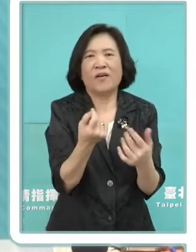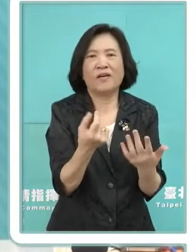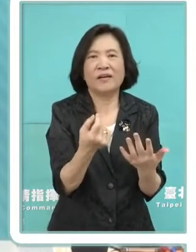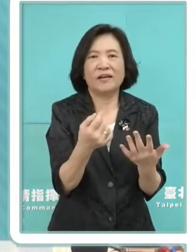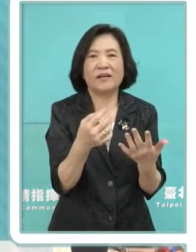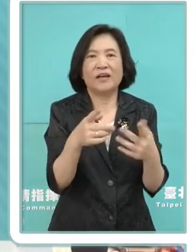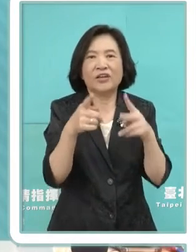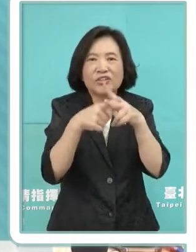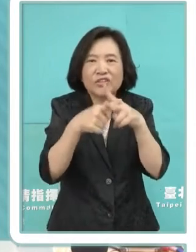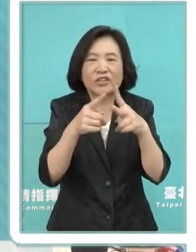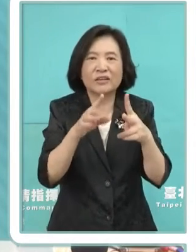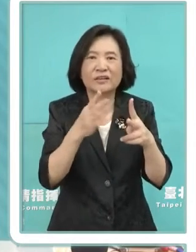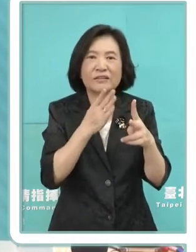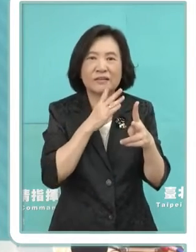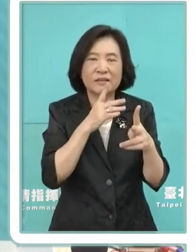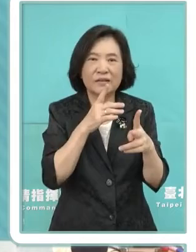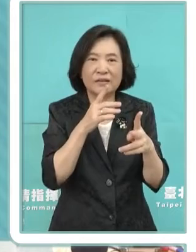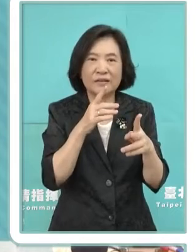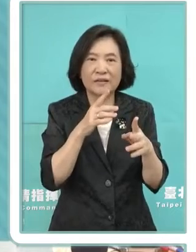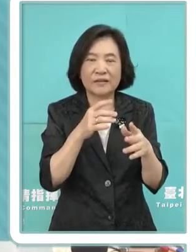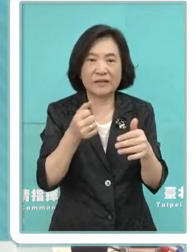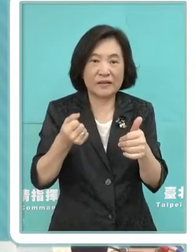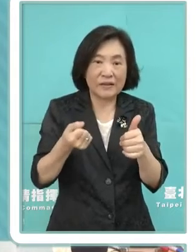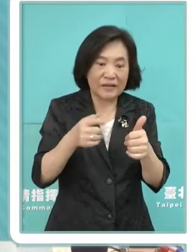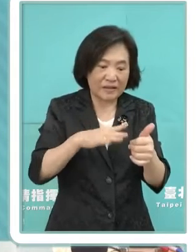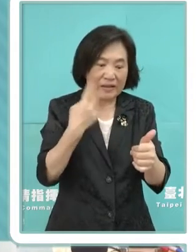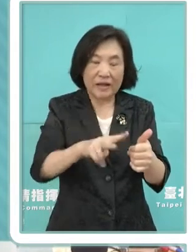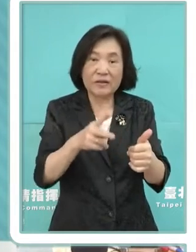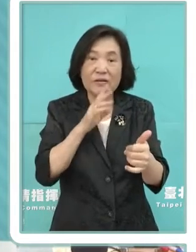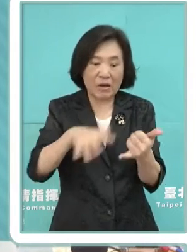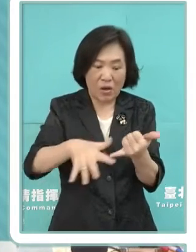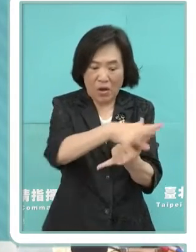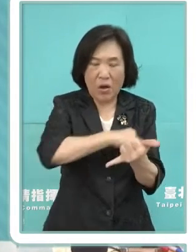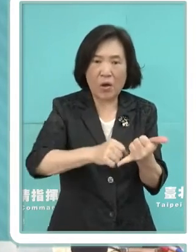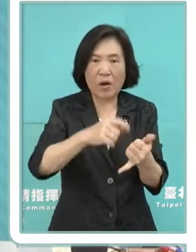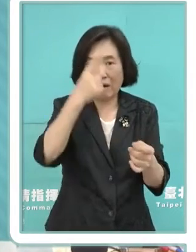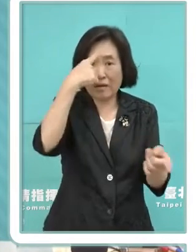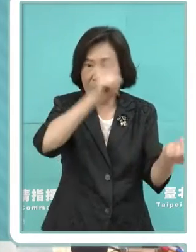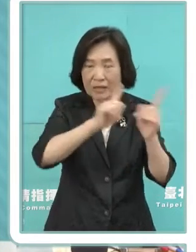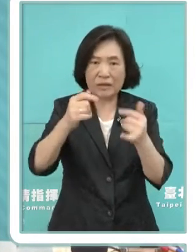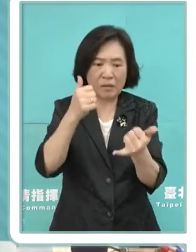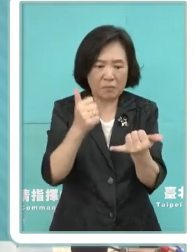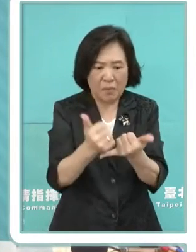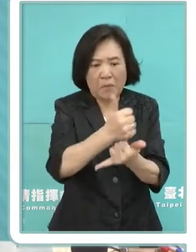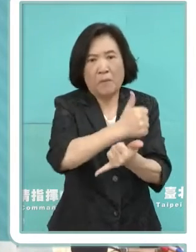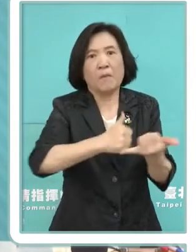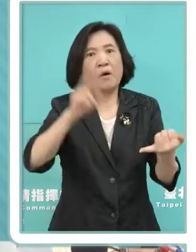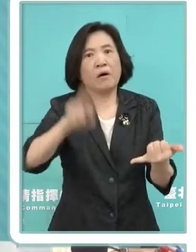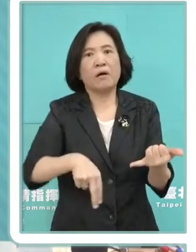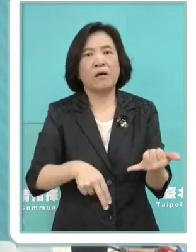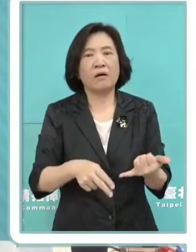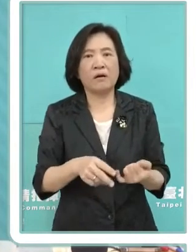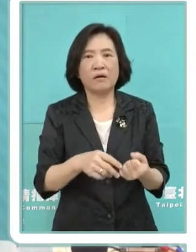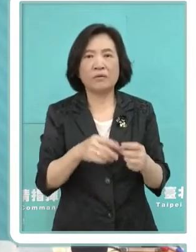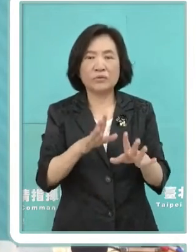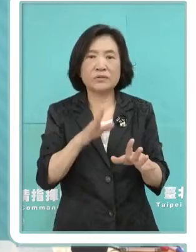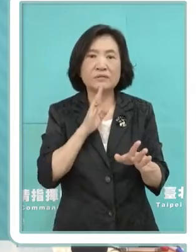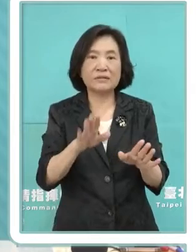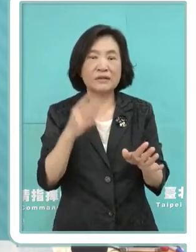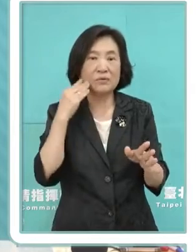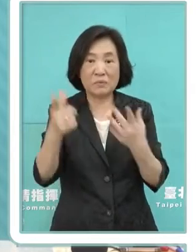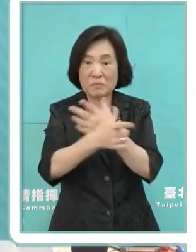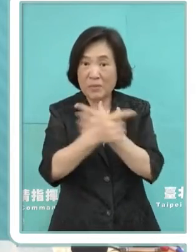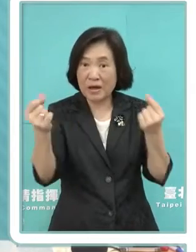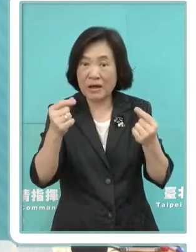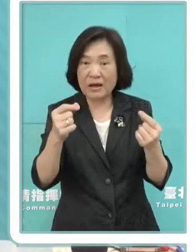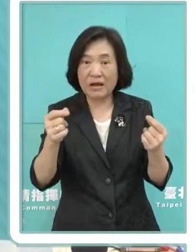你知道哈，整个叫台湾一日生活圈，你知道，所以在各个县市解封条件要不一样，相当困